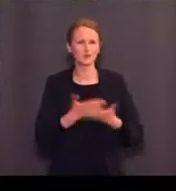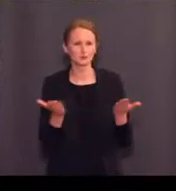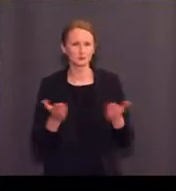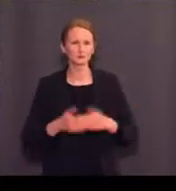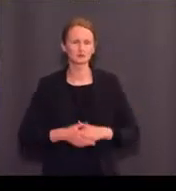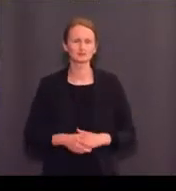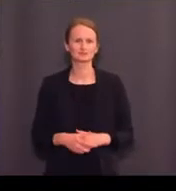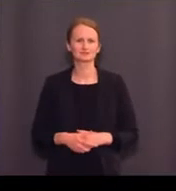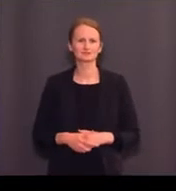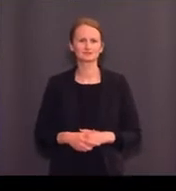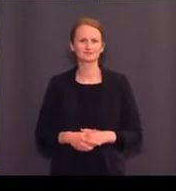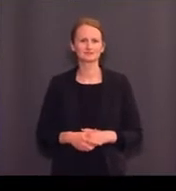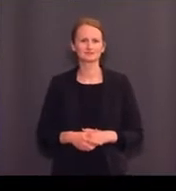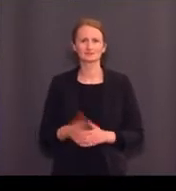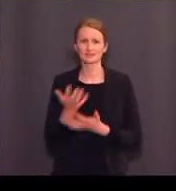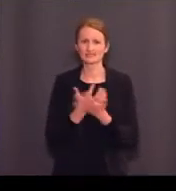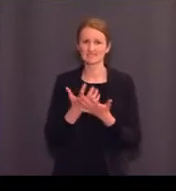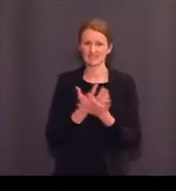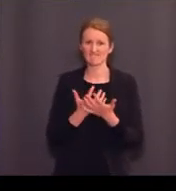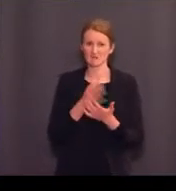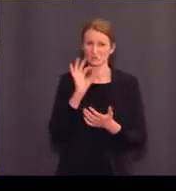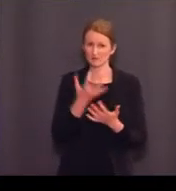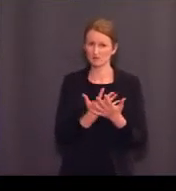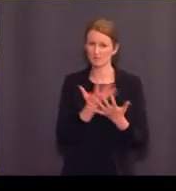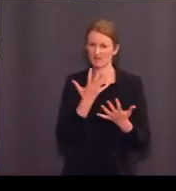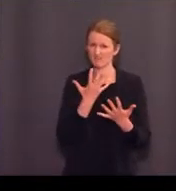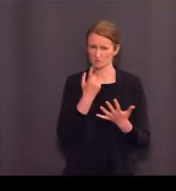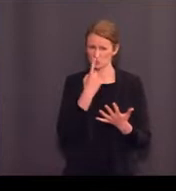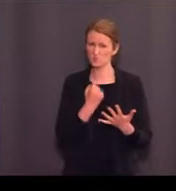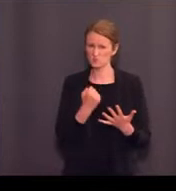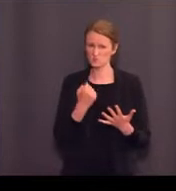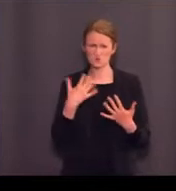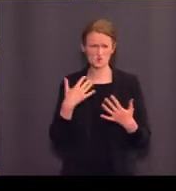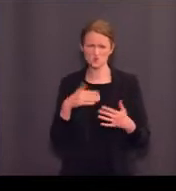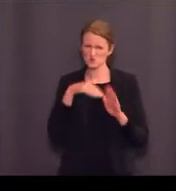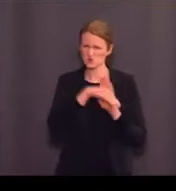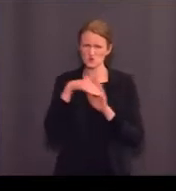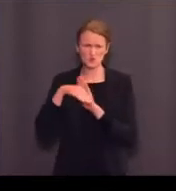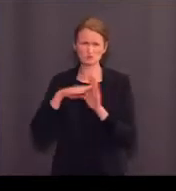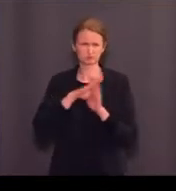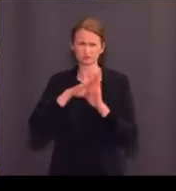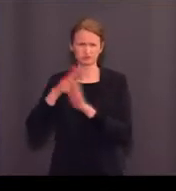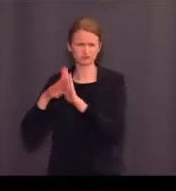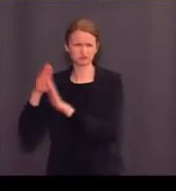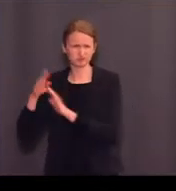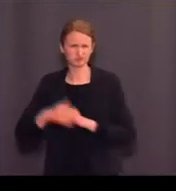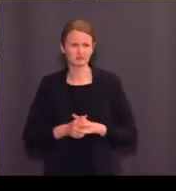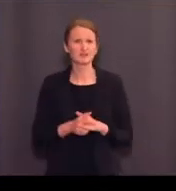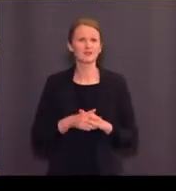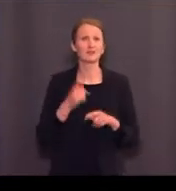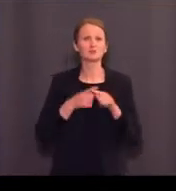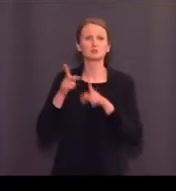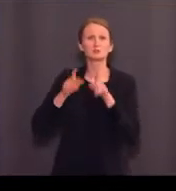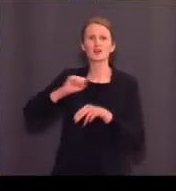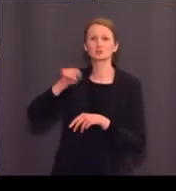Alors les chiffres sont dans le rouge, ils le sont encore tous et en particulier nous avons un impact sur les soins intensifs qui augmente